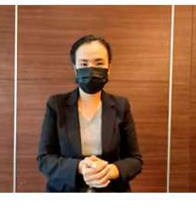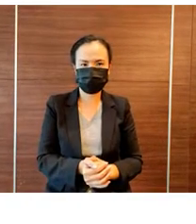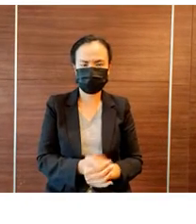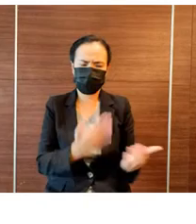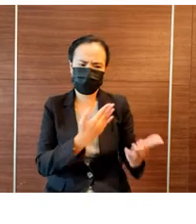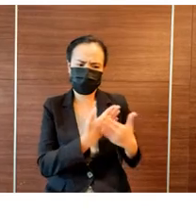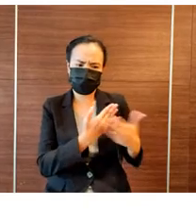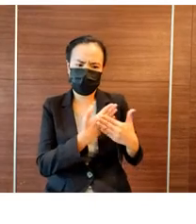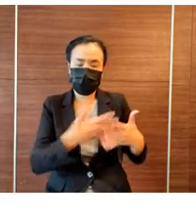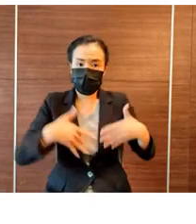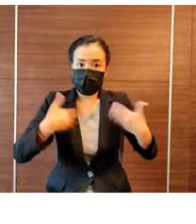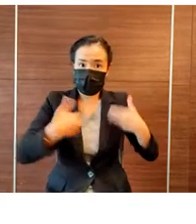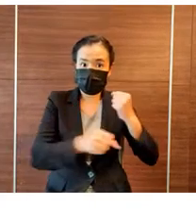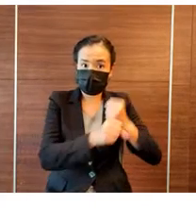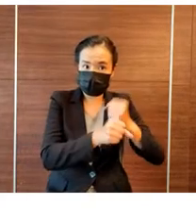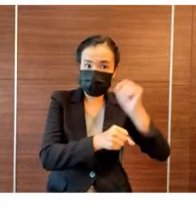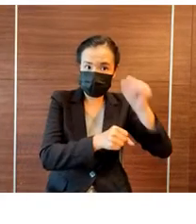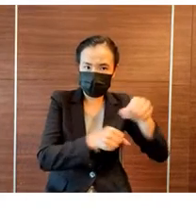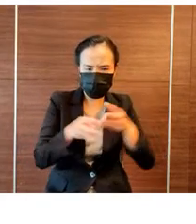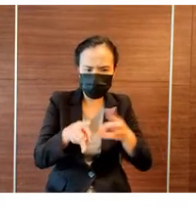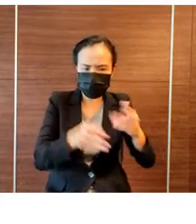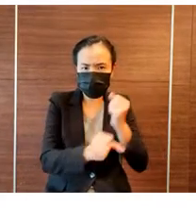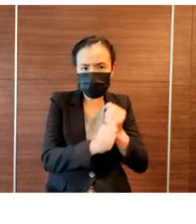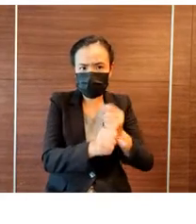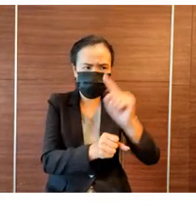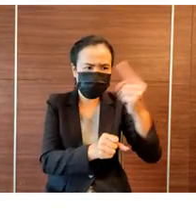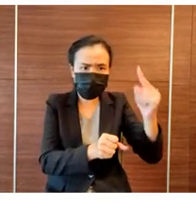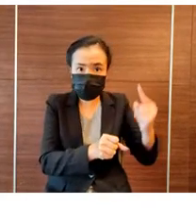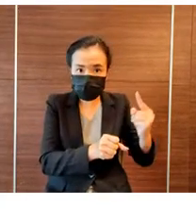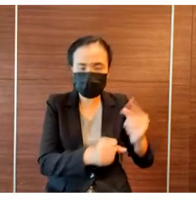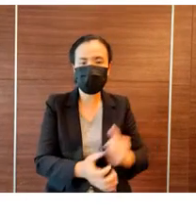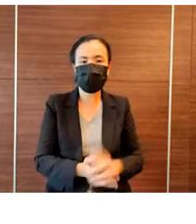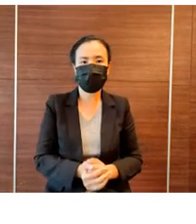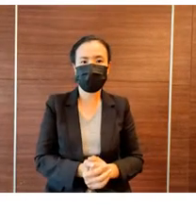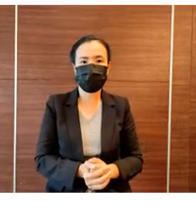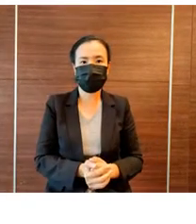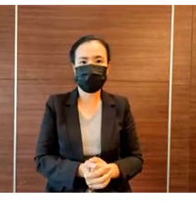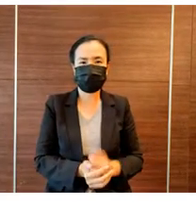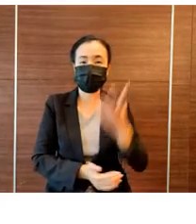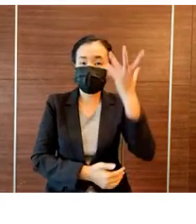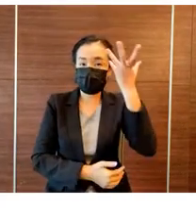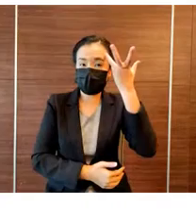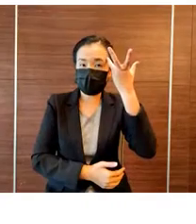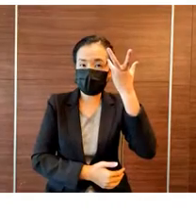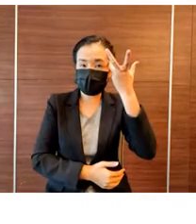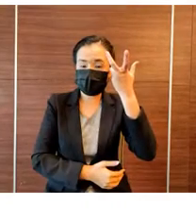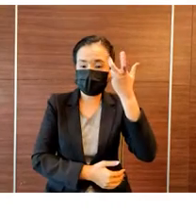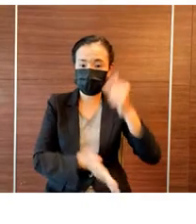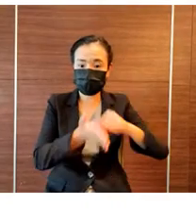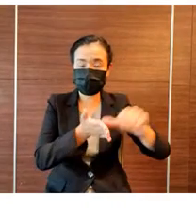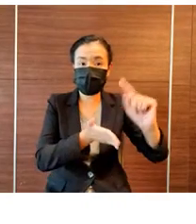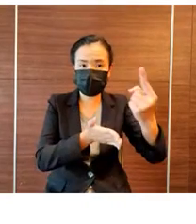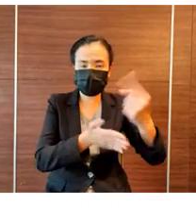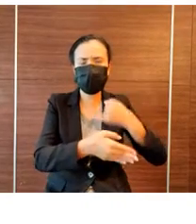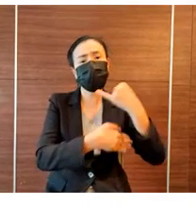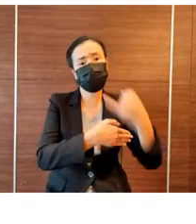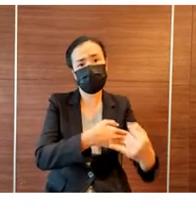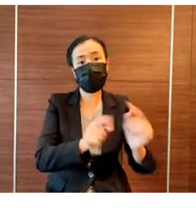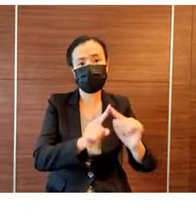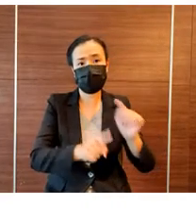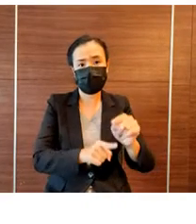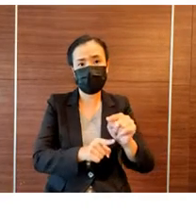คืออะไรทำงานใช่ไหมเริ่มหาวิธีการงานใหม่หรือหางานใหม่ไปเลยตัวกระตุ้นคือความเครียดหาทางออกยังไงไม่ให้เครียดก็จบ